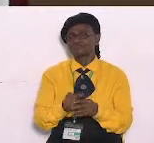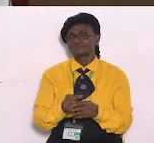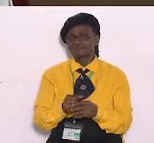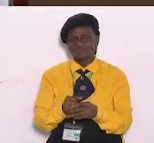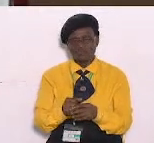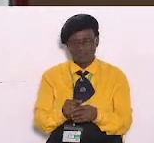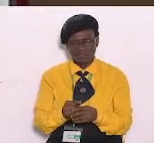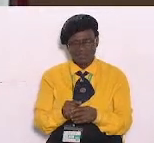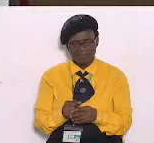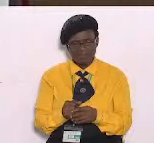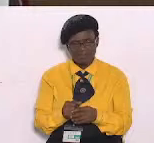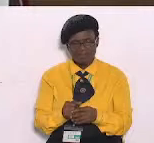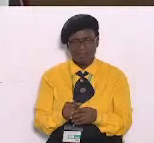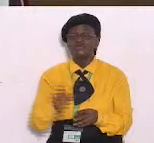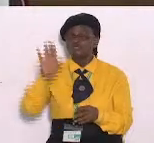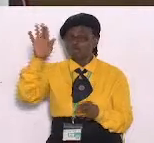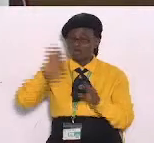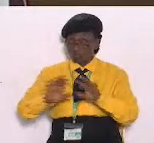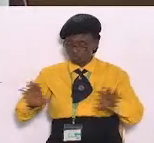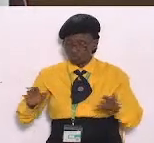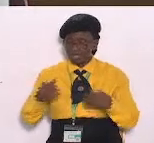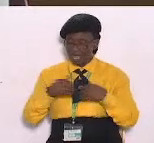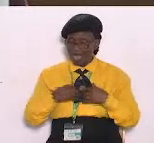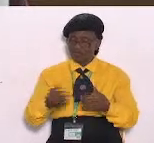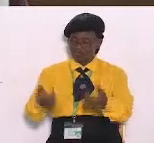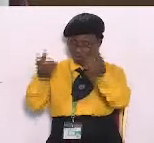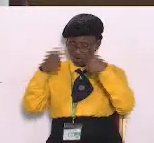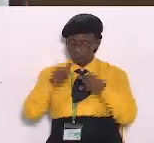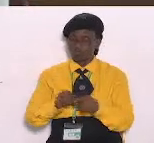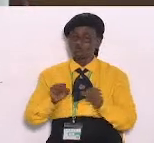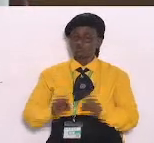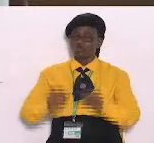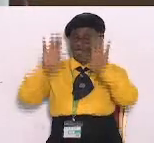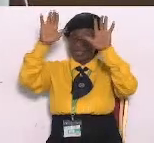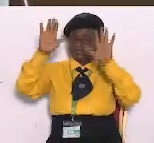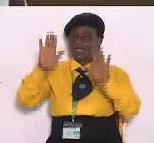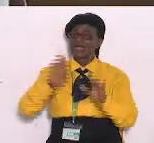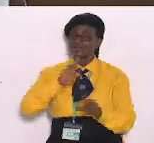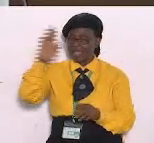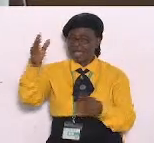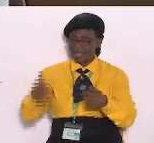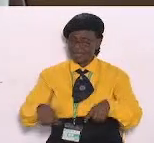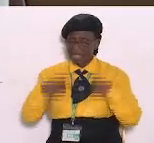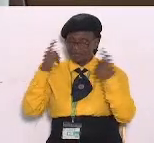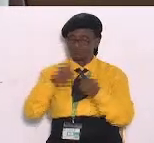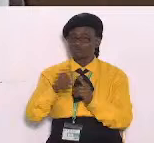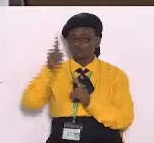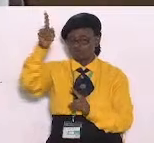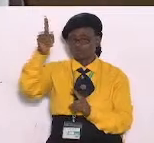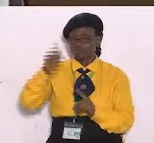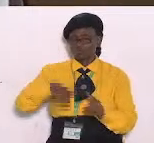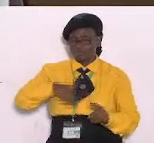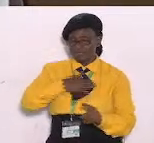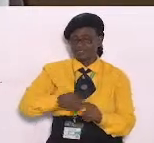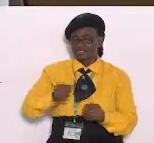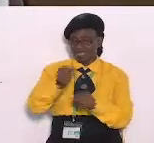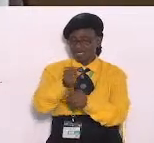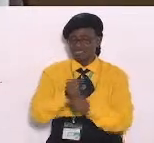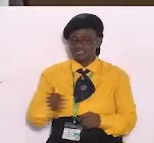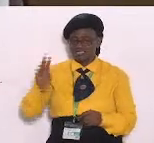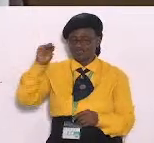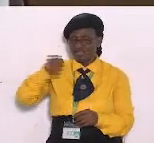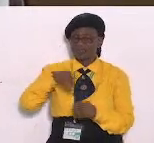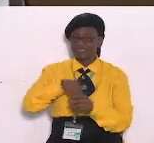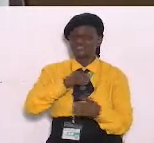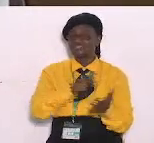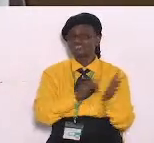de Jésus Seigneur tes enfants sont venus donner leur vie à toi s'il vous plaît reçoisle au nom